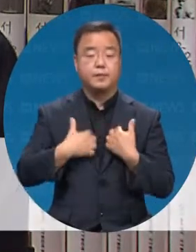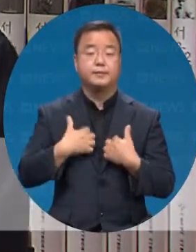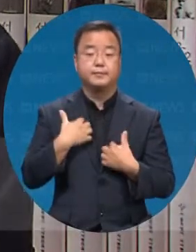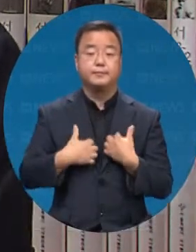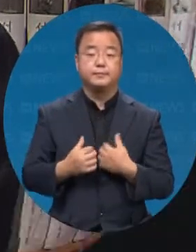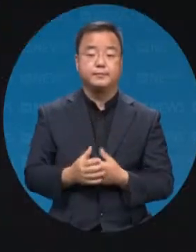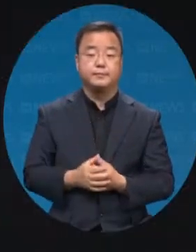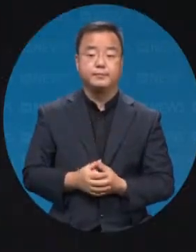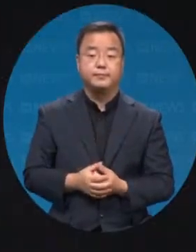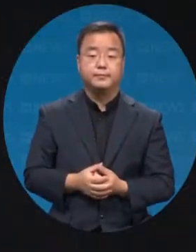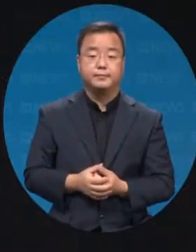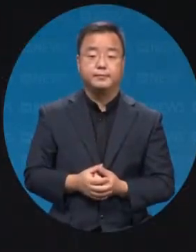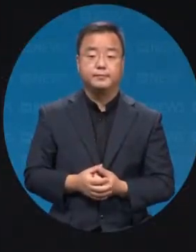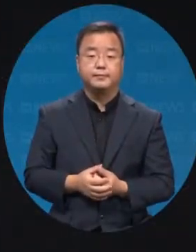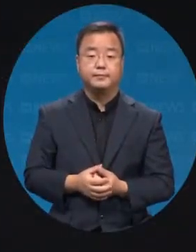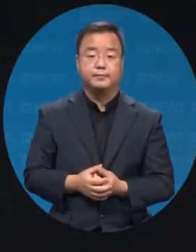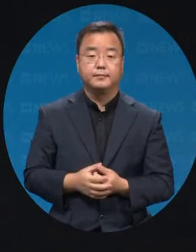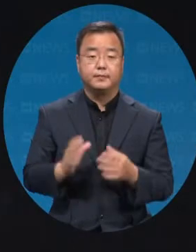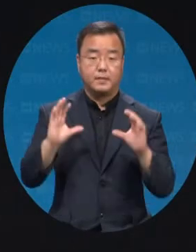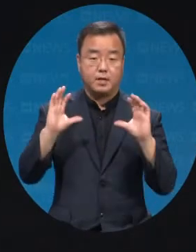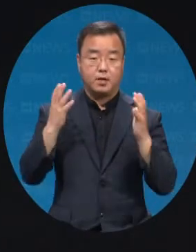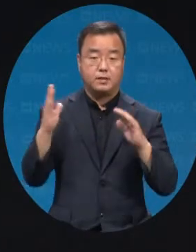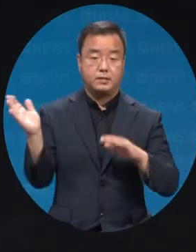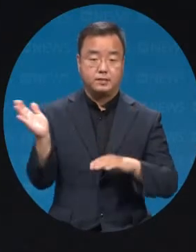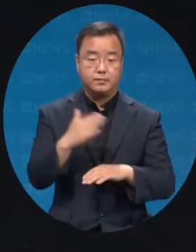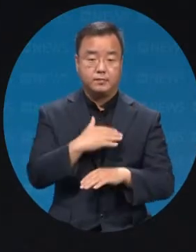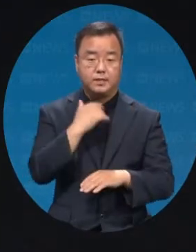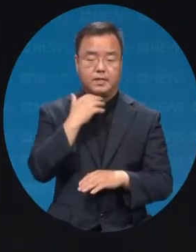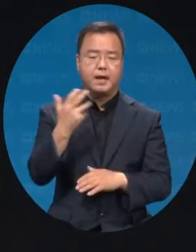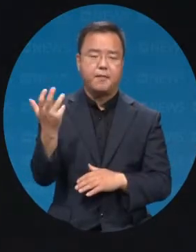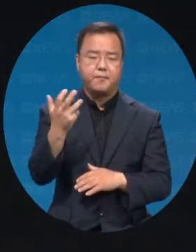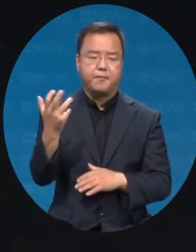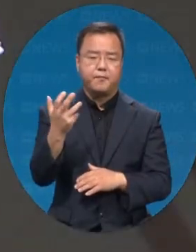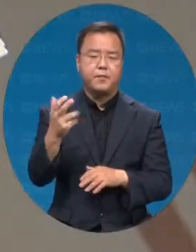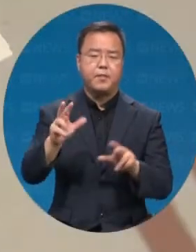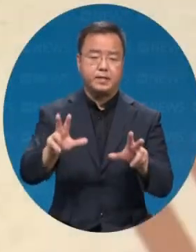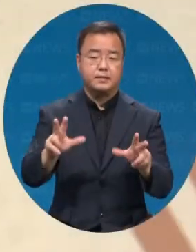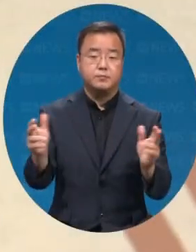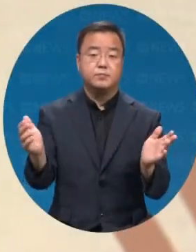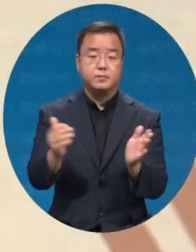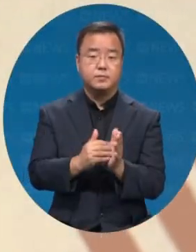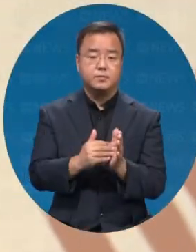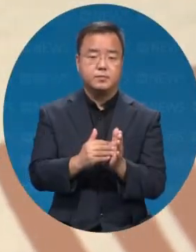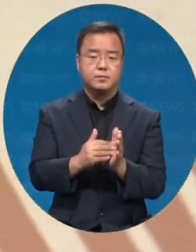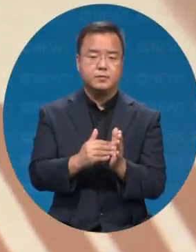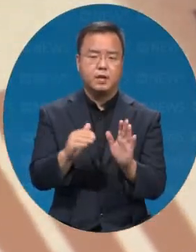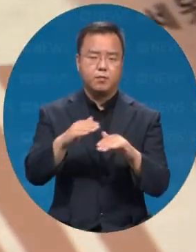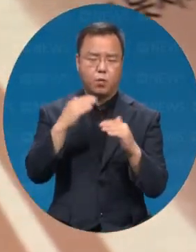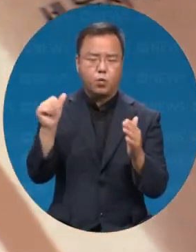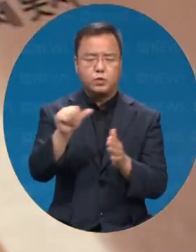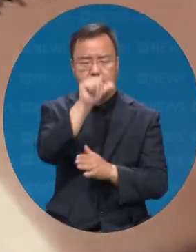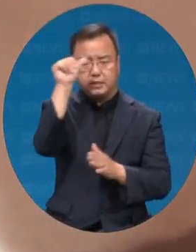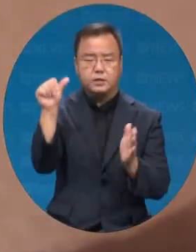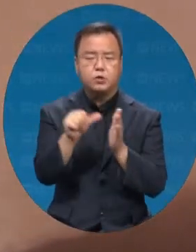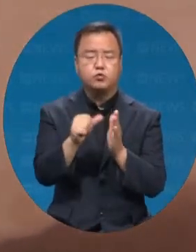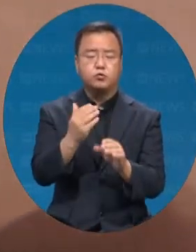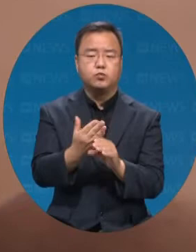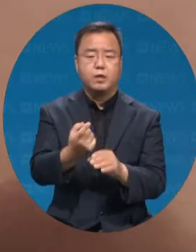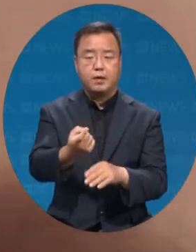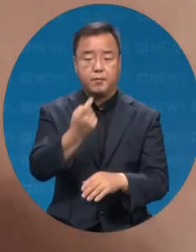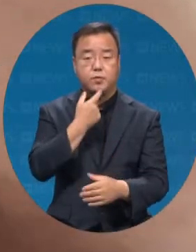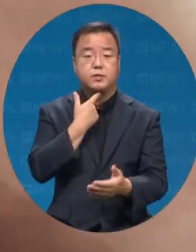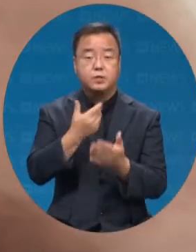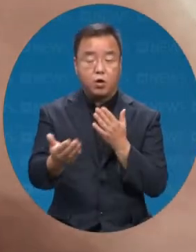합니다. 어린 시절부터 80대에 이르는 지금까지 전생애에 걸쳐 체험하고 터득한 지혜를